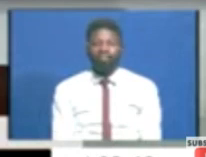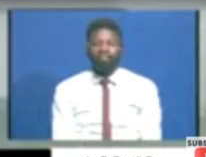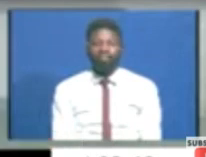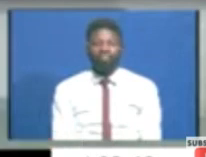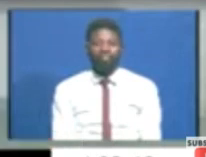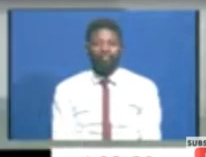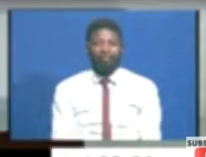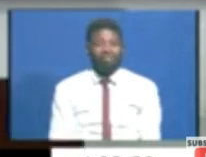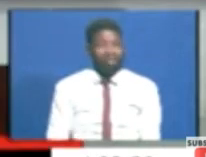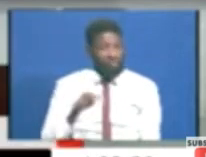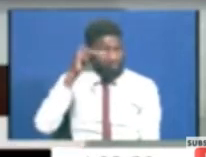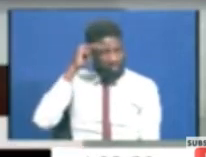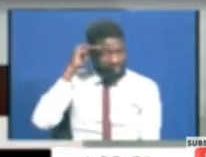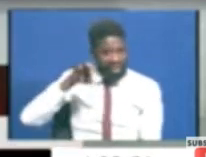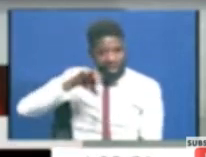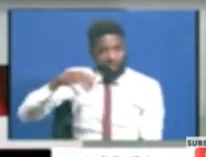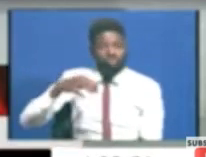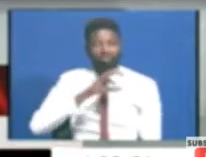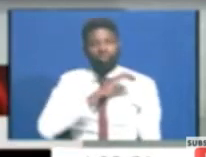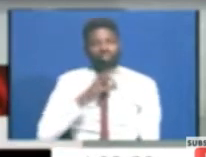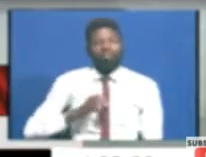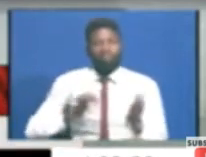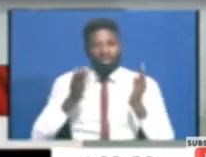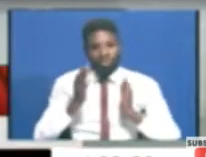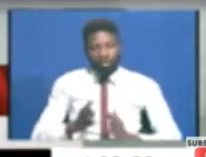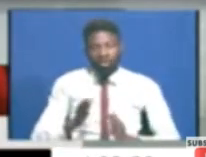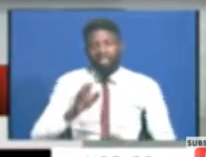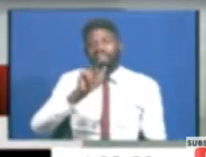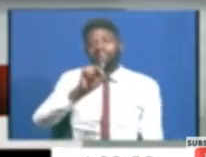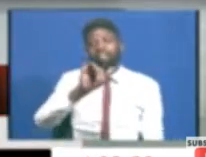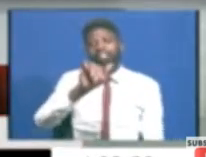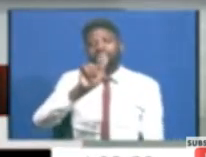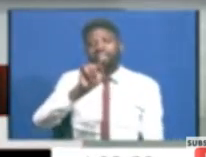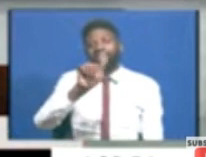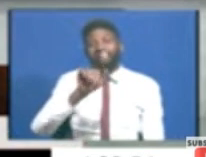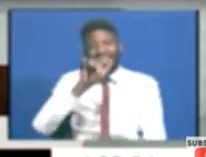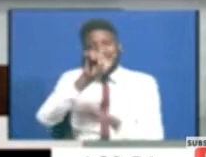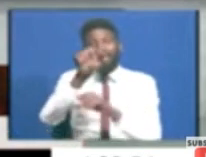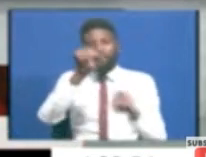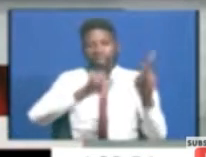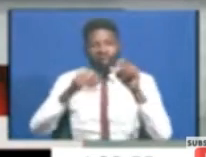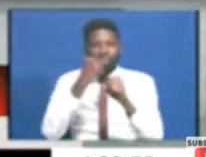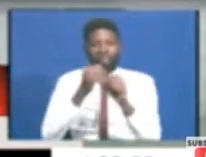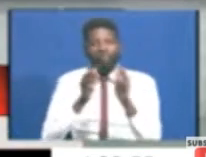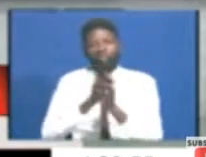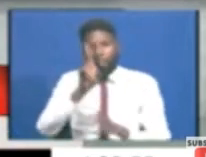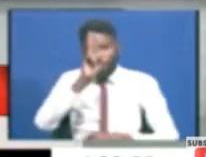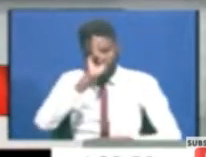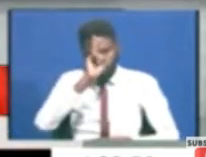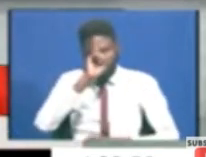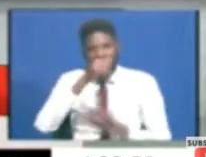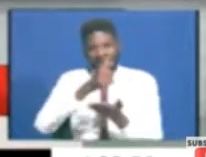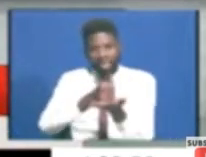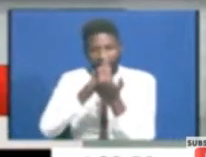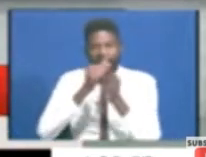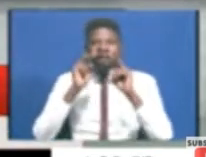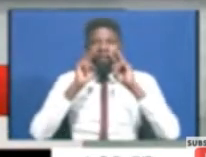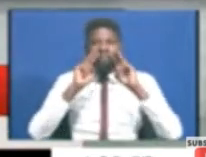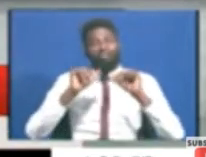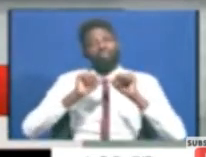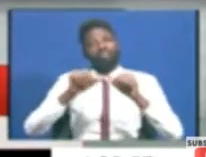Mandera County Commissioner Onesmus Kyatha has urged residents to cooperate with security agents in a bid to maintain peace in the